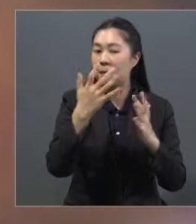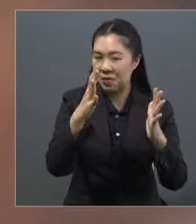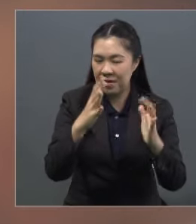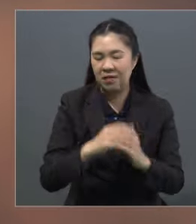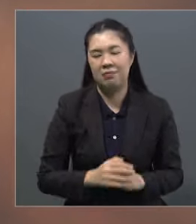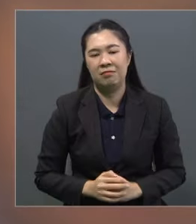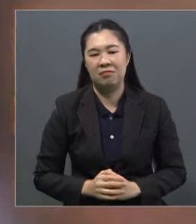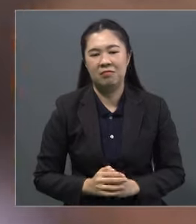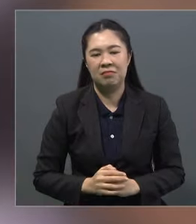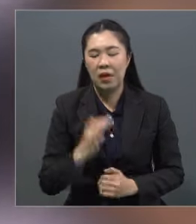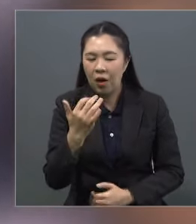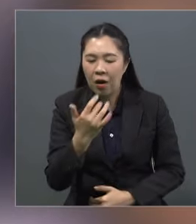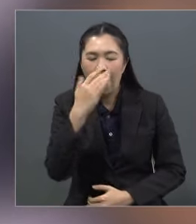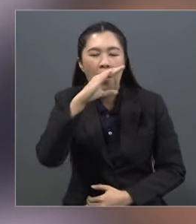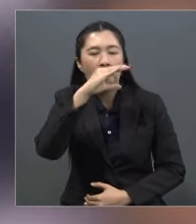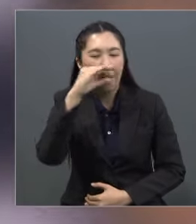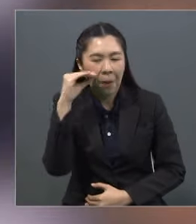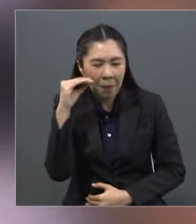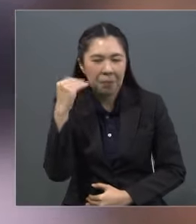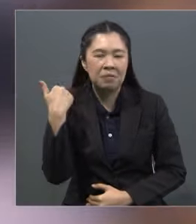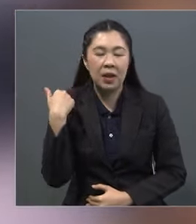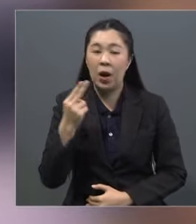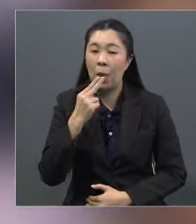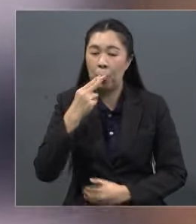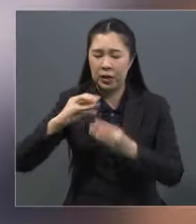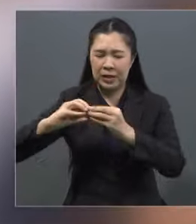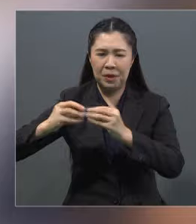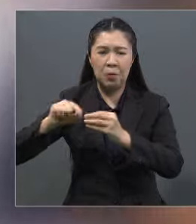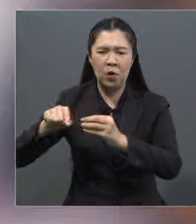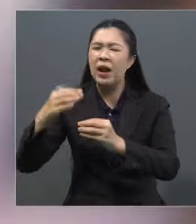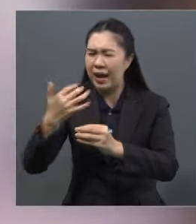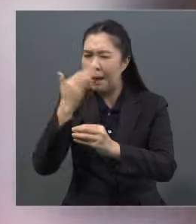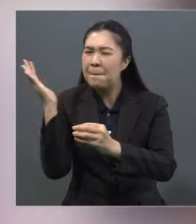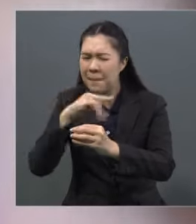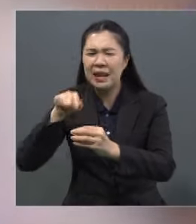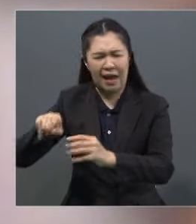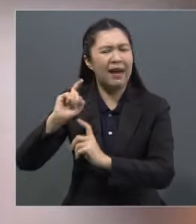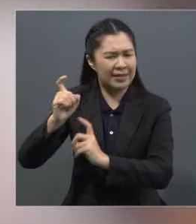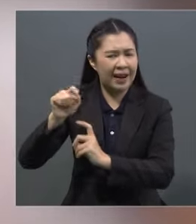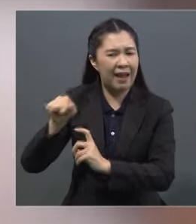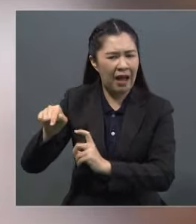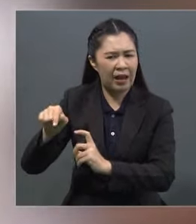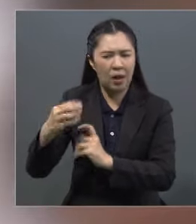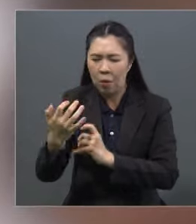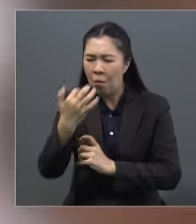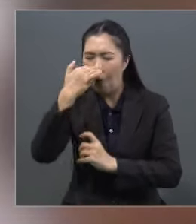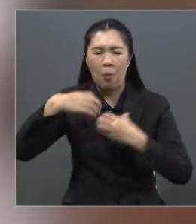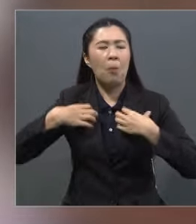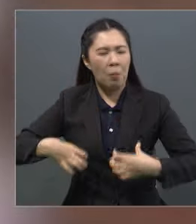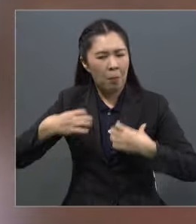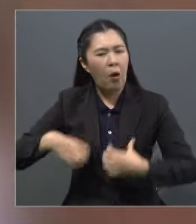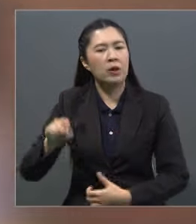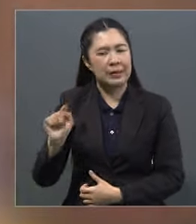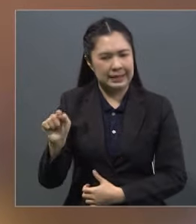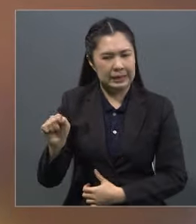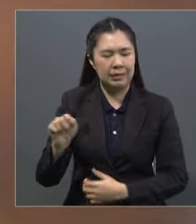ยกัน หอมกลิ่นมันหอม ใช่บุหรี่ทั่วไปที่เป็นมวลเนี่ยกลิ่นมันเหม็นอันนั้นนั่นแหละมันอันตรายมันลงถึงปอดนะคะเพราะฉะนั้นสิ่ง